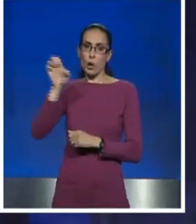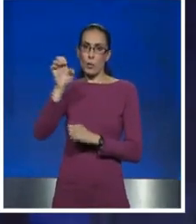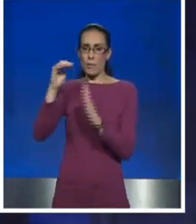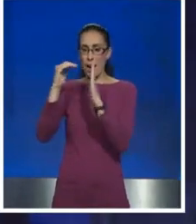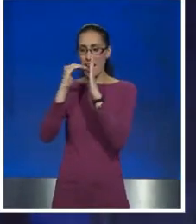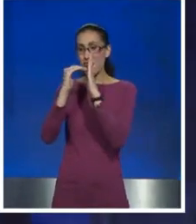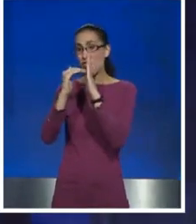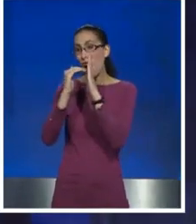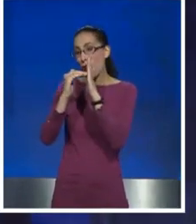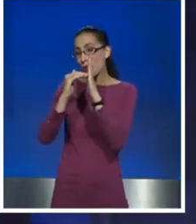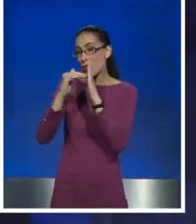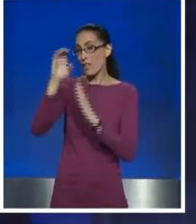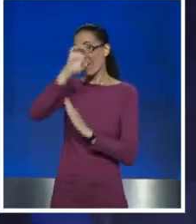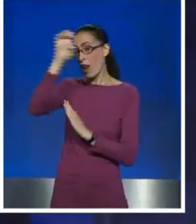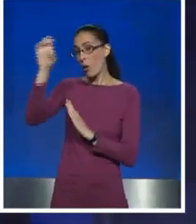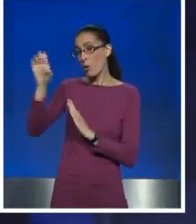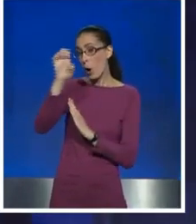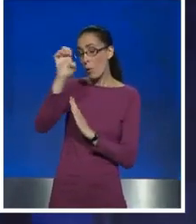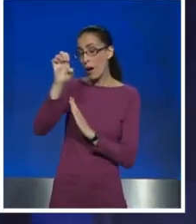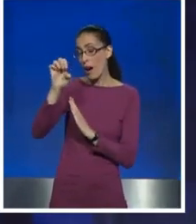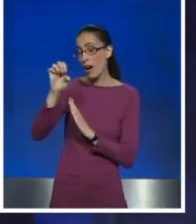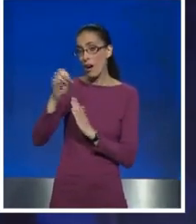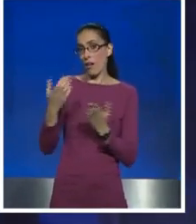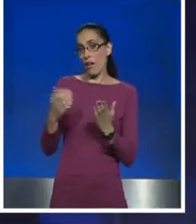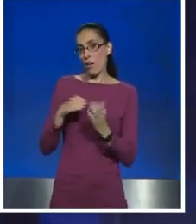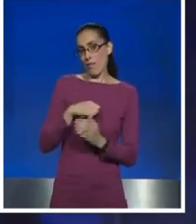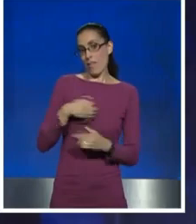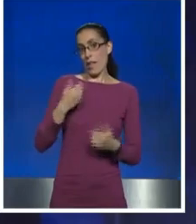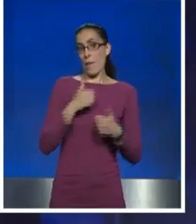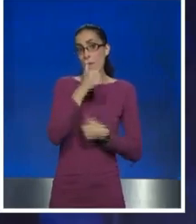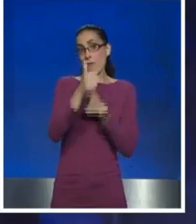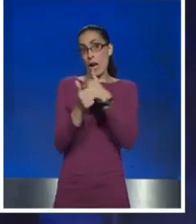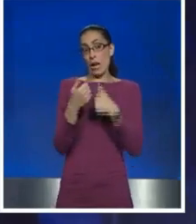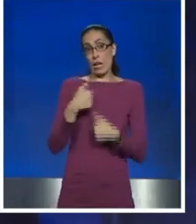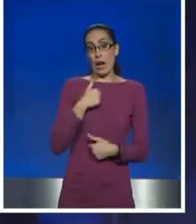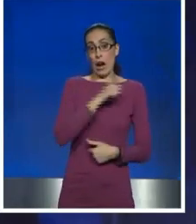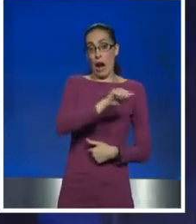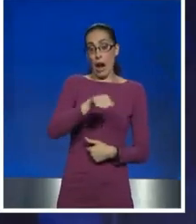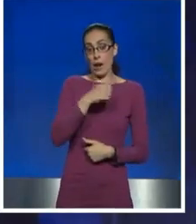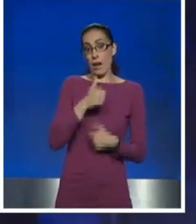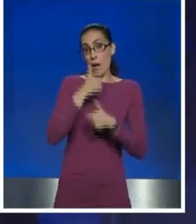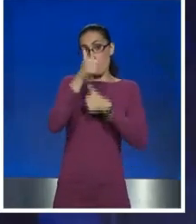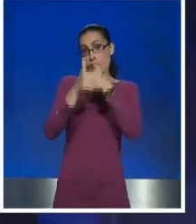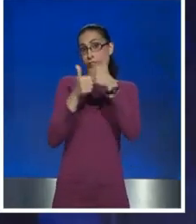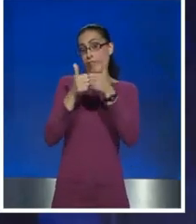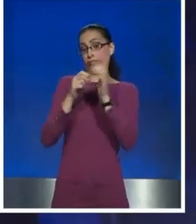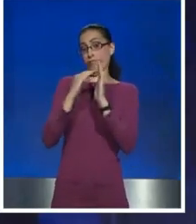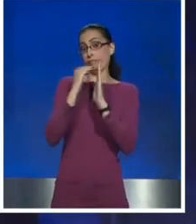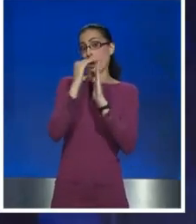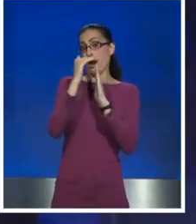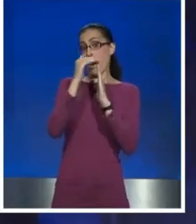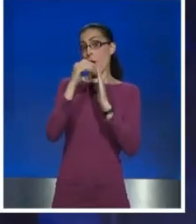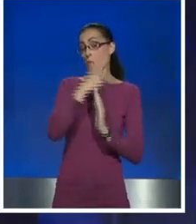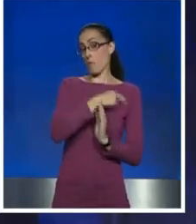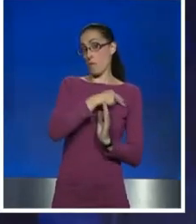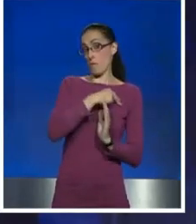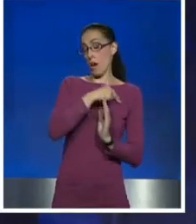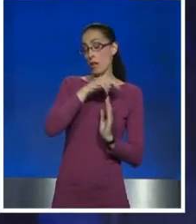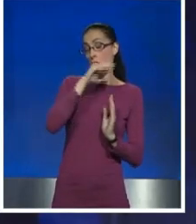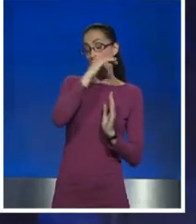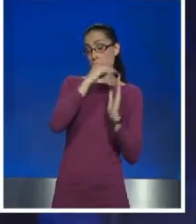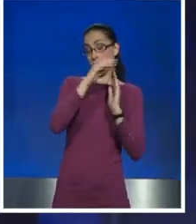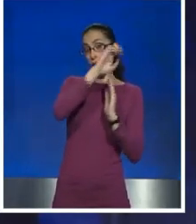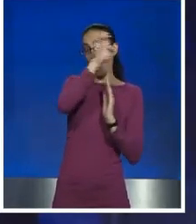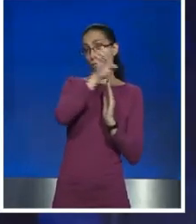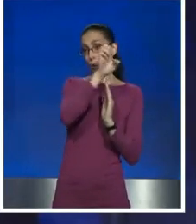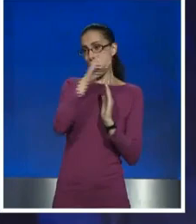average wage tal-Ewropa qed niftaħlu qegħdin l-aqwa l-Ewropa. X'ġara kissirulu dak id-dritt, dritt li